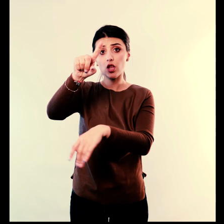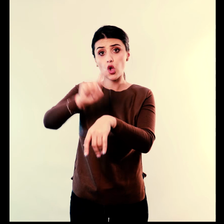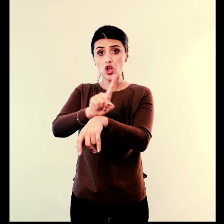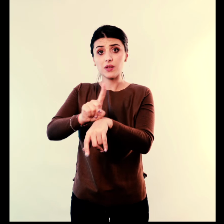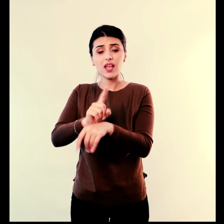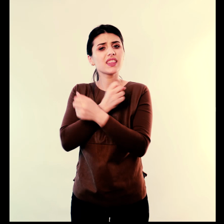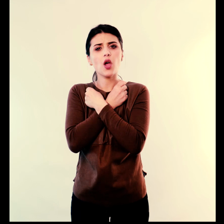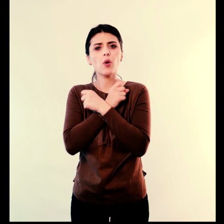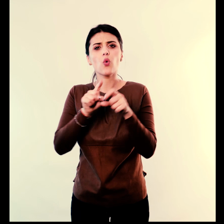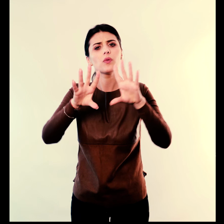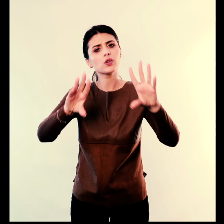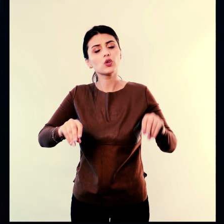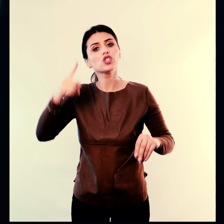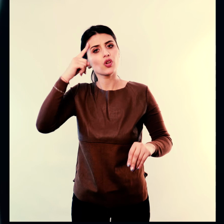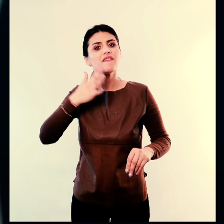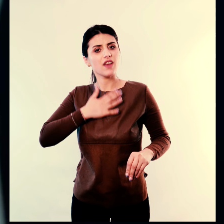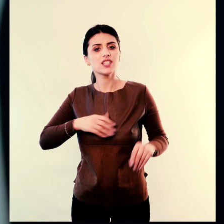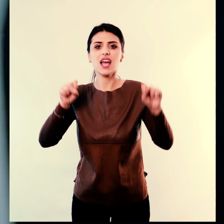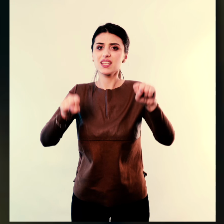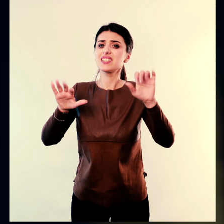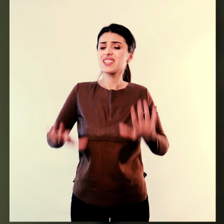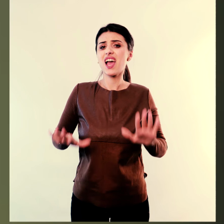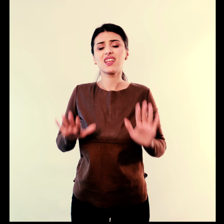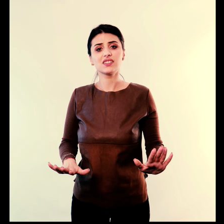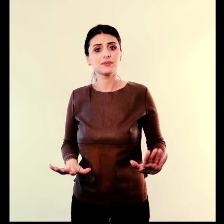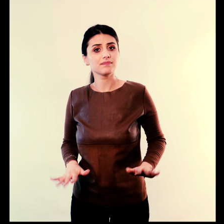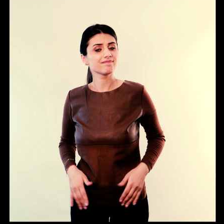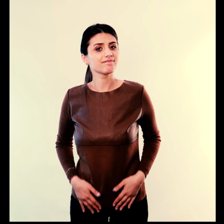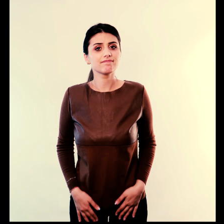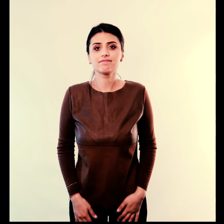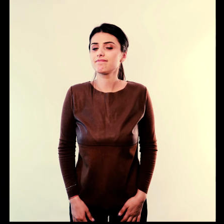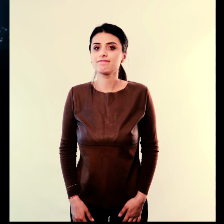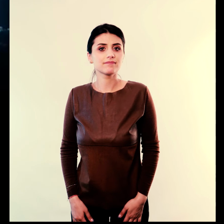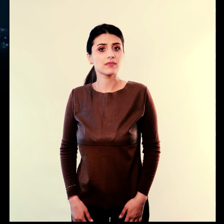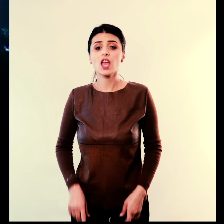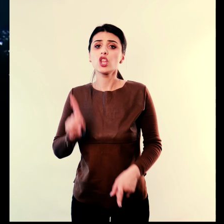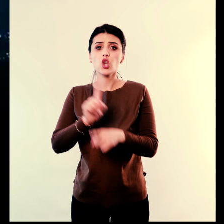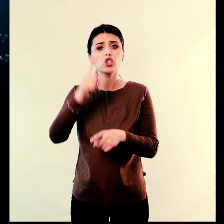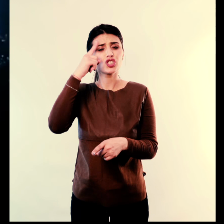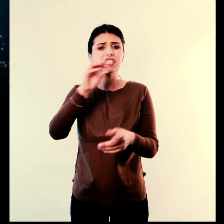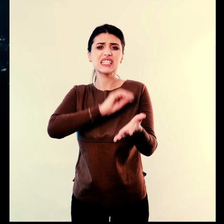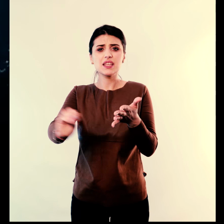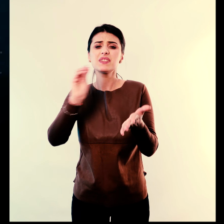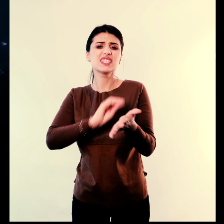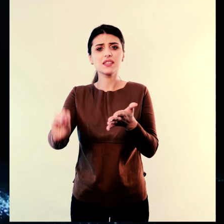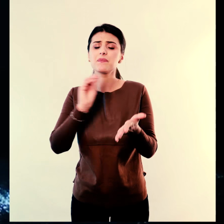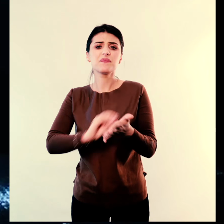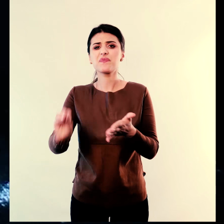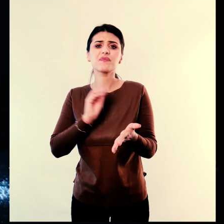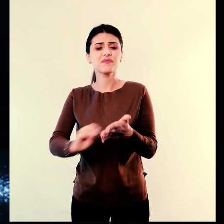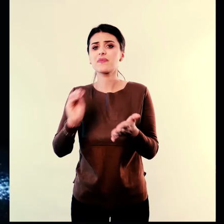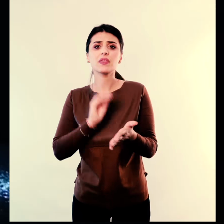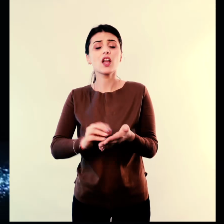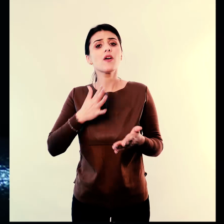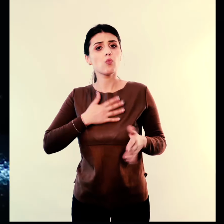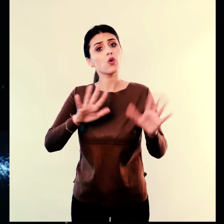te iubesc cum mă topeai tu. Eu știu că-i vrea să stai, stai. Teodor, știi că simt, simt, simt. Simt,